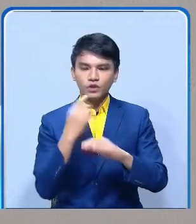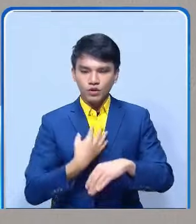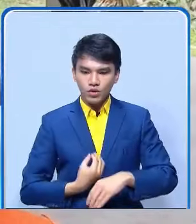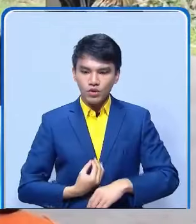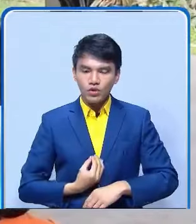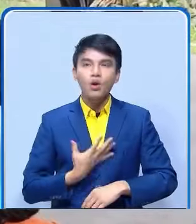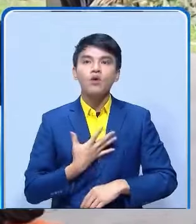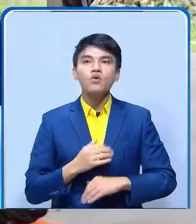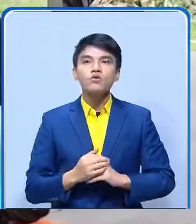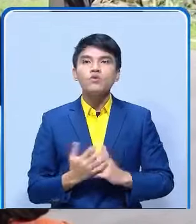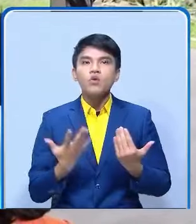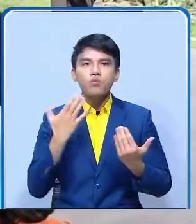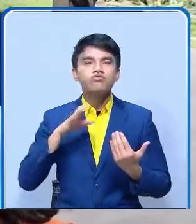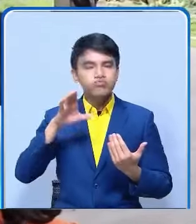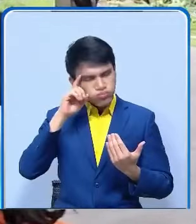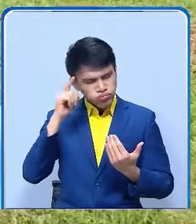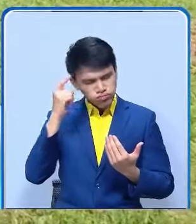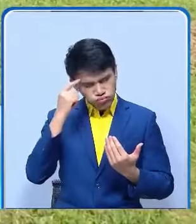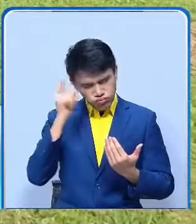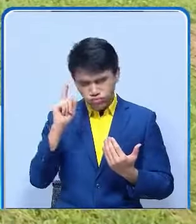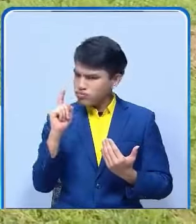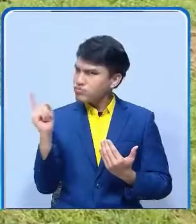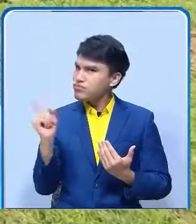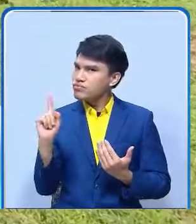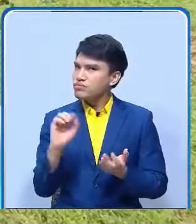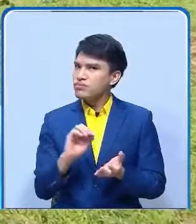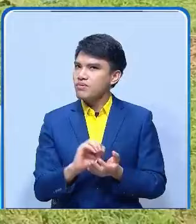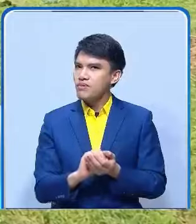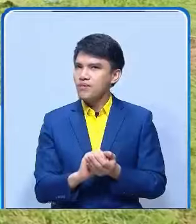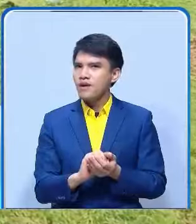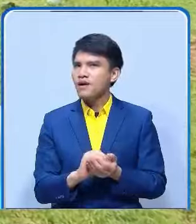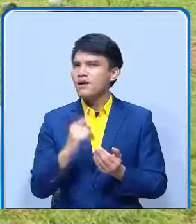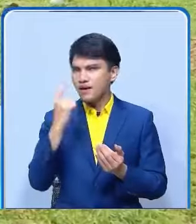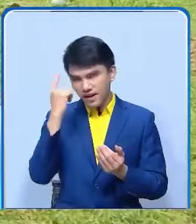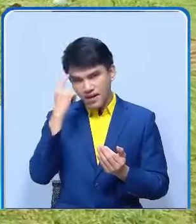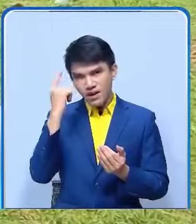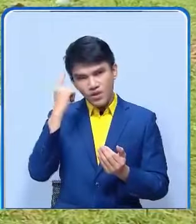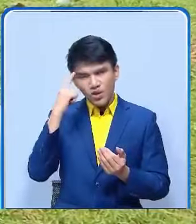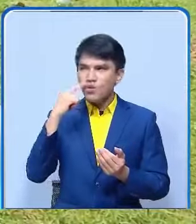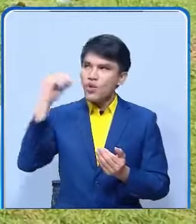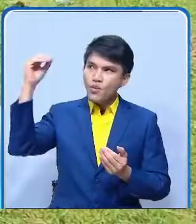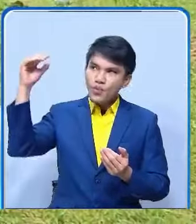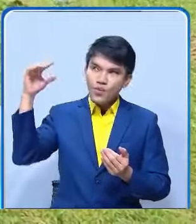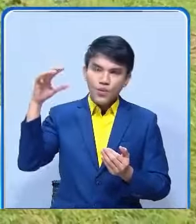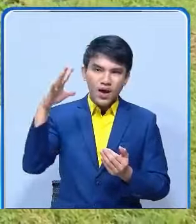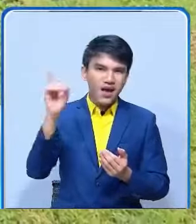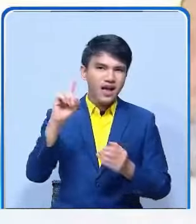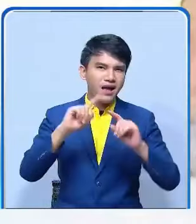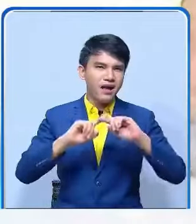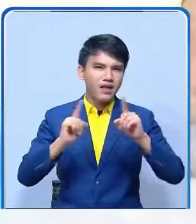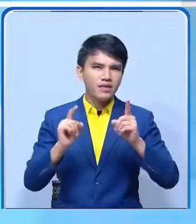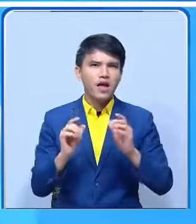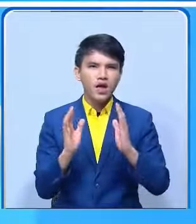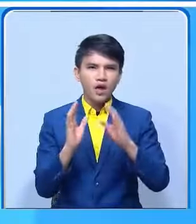จ ยังไง เขาเชื่อว่ามันมีอะไรเป็นสิ่งมากระทบเกิดเป็นแสงสะท้อนหรือเปล่าแต่ผู้เฒ่า